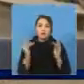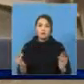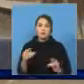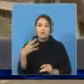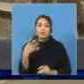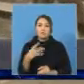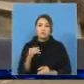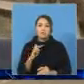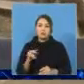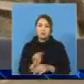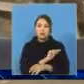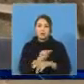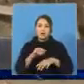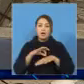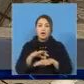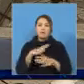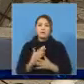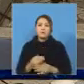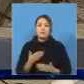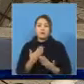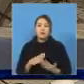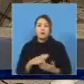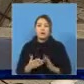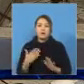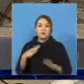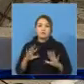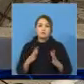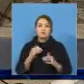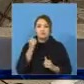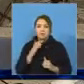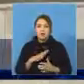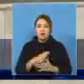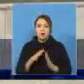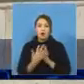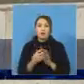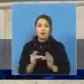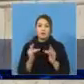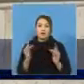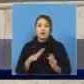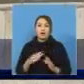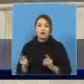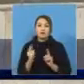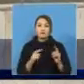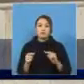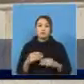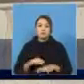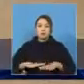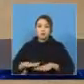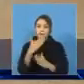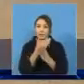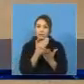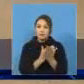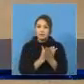бұрын газ құбырынан салынған. Содан бері жөнделмеді, апатты жағдайға жетті. Ауыл мен аудан арасындағы қатынас үшін мемлекеттік